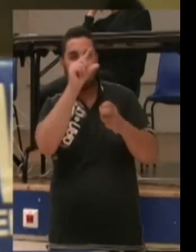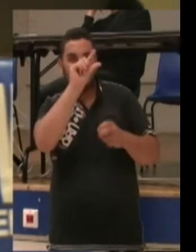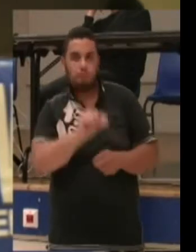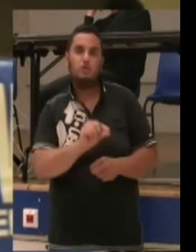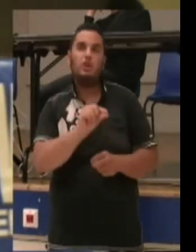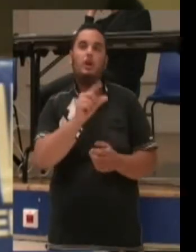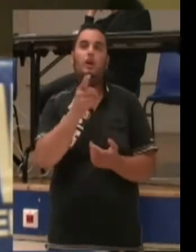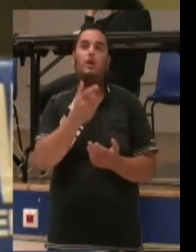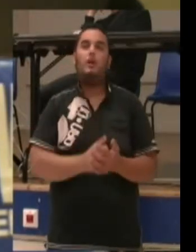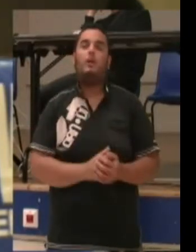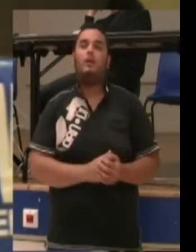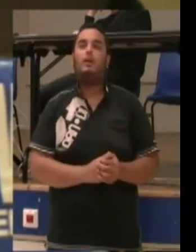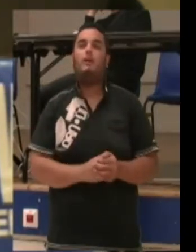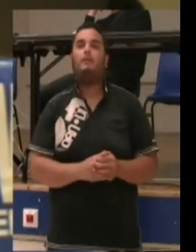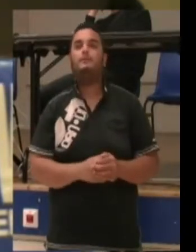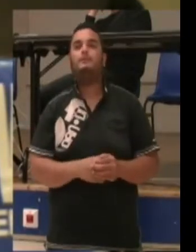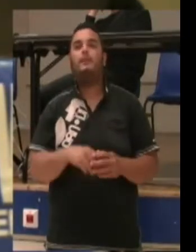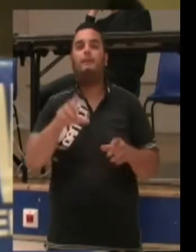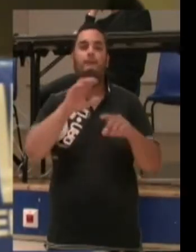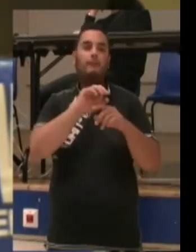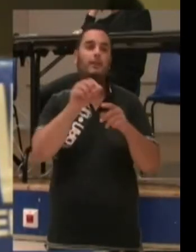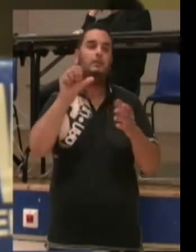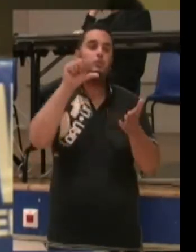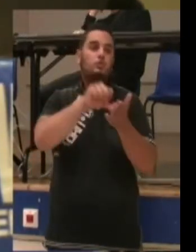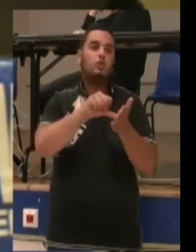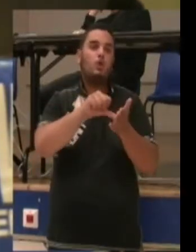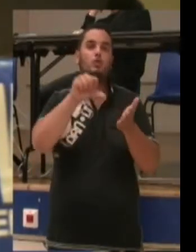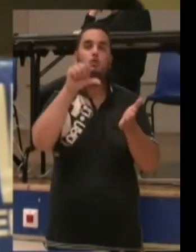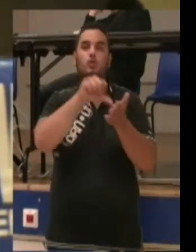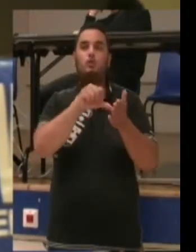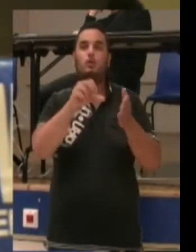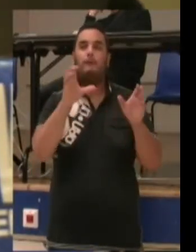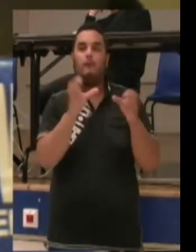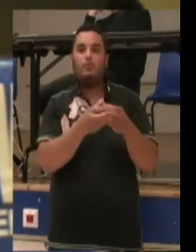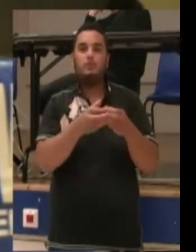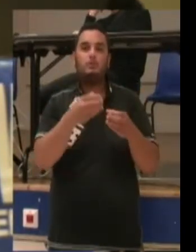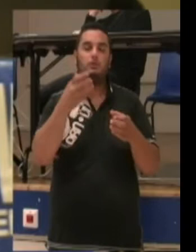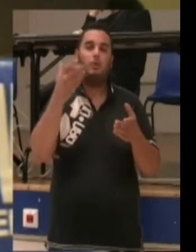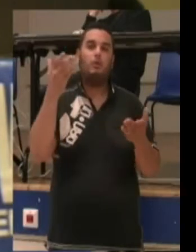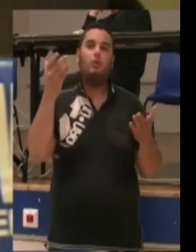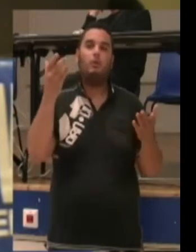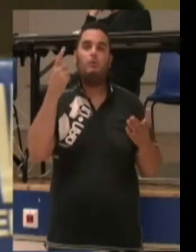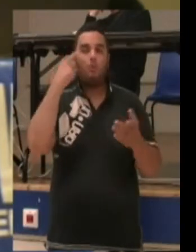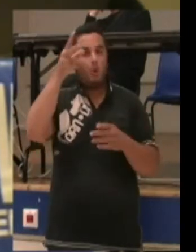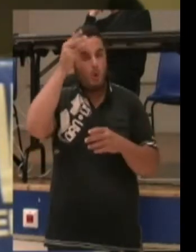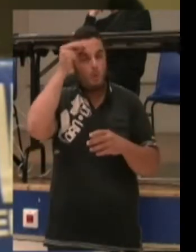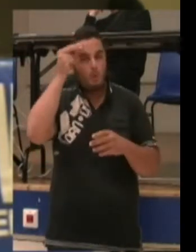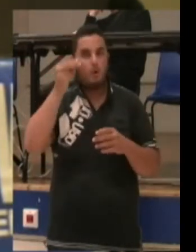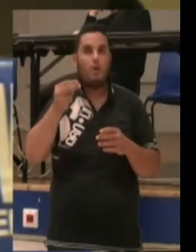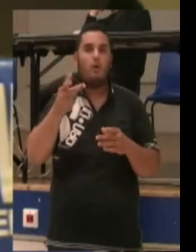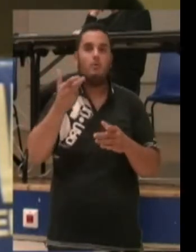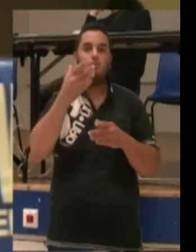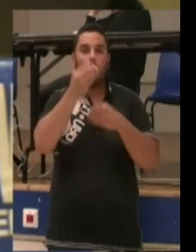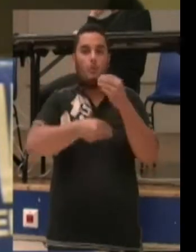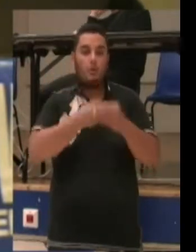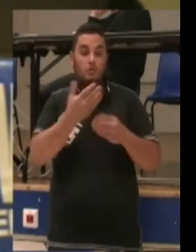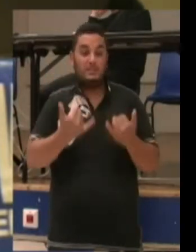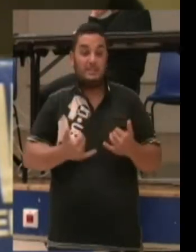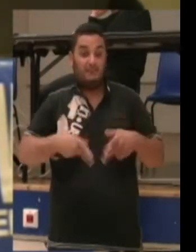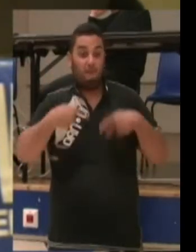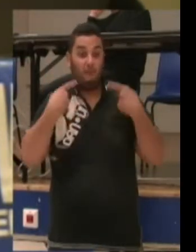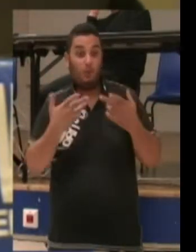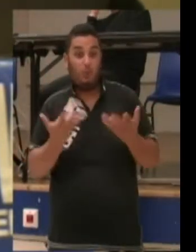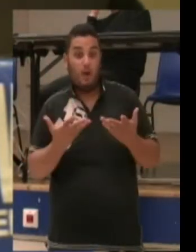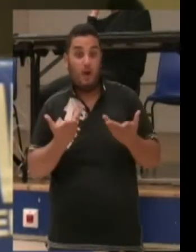raisonnables. C'est faire un centre de formation surtout, donc toujours pour sensibiliser, pour comprendre un petit peu le monde dans lequel on vit, pour comprendre nos